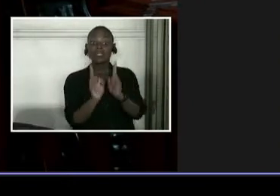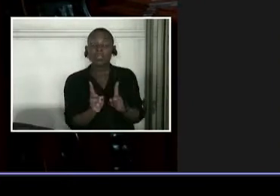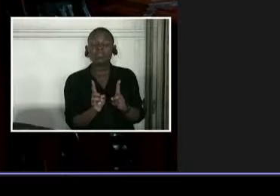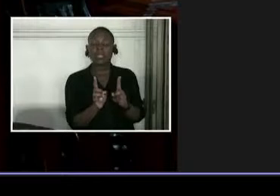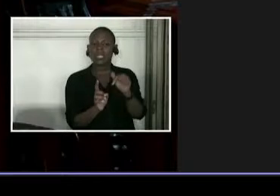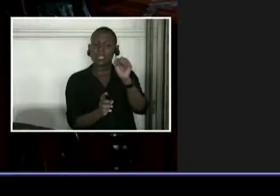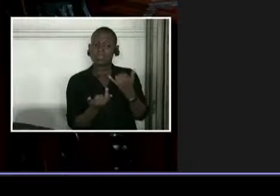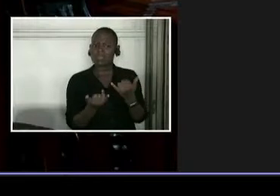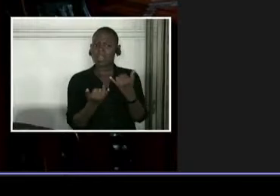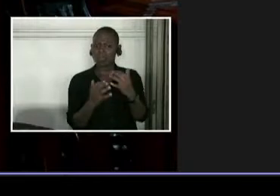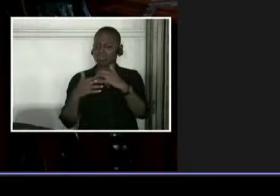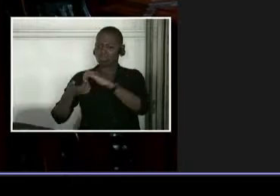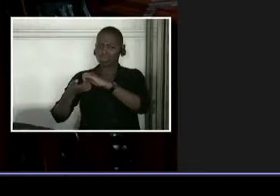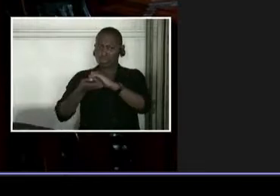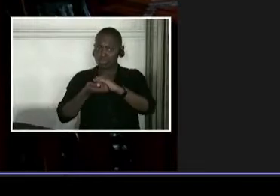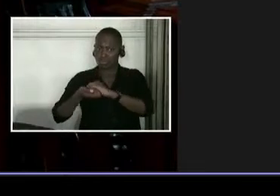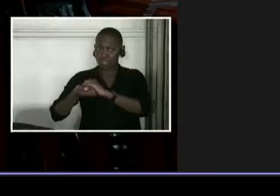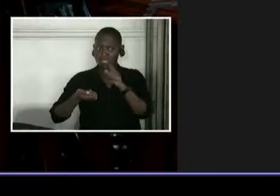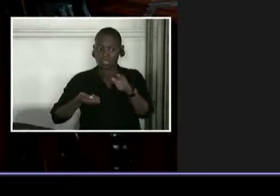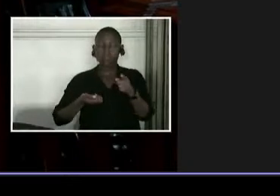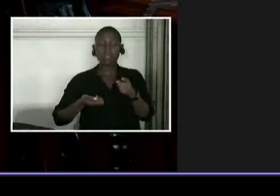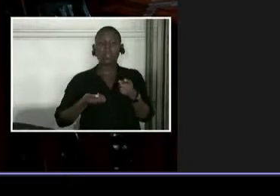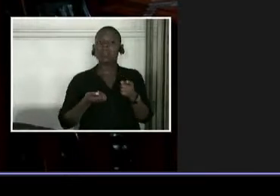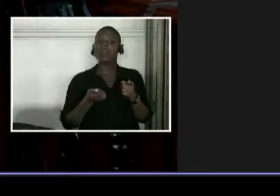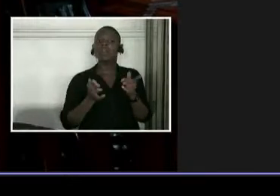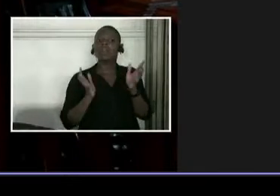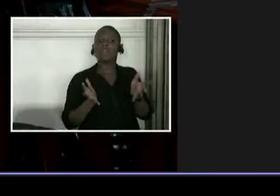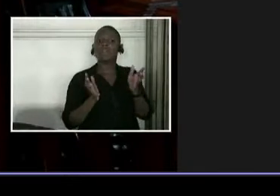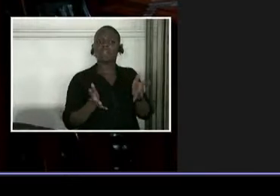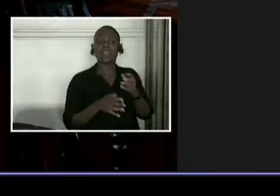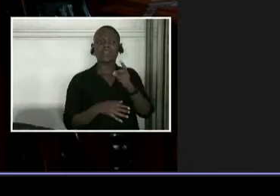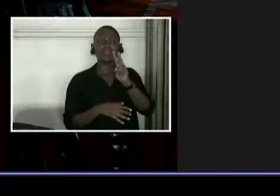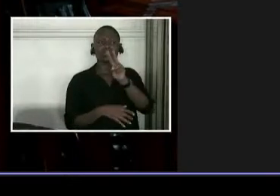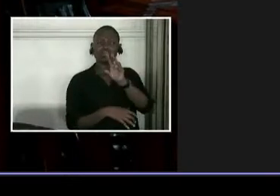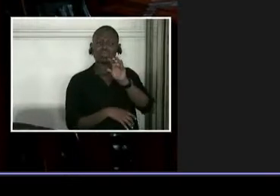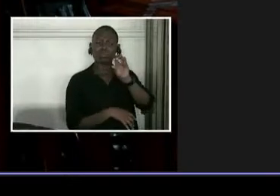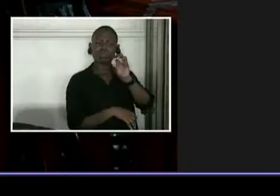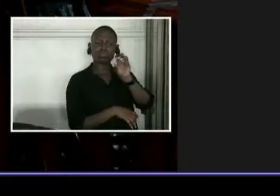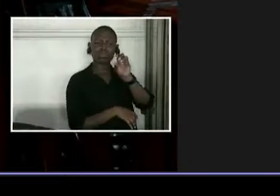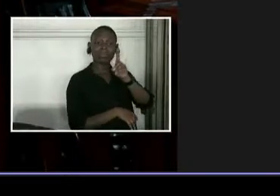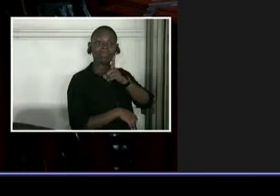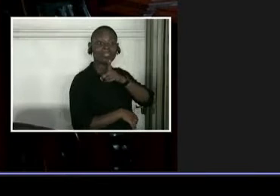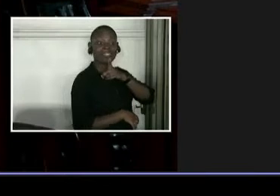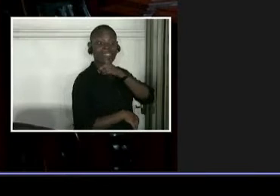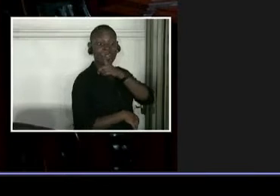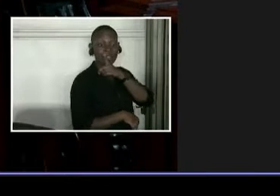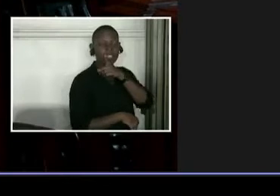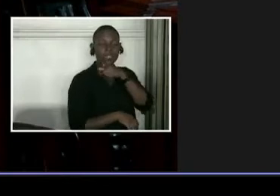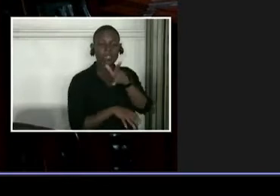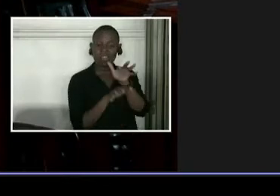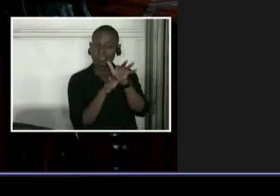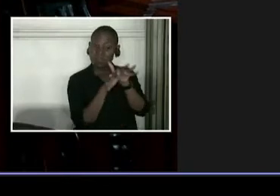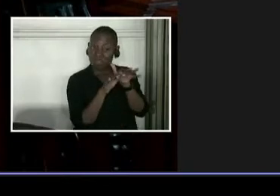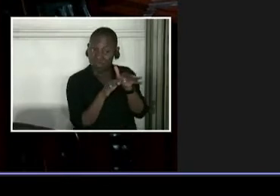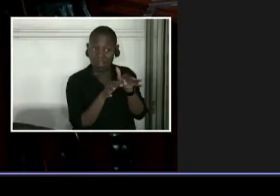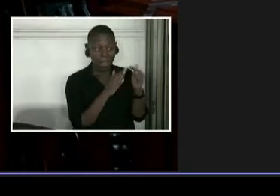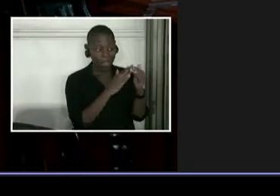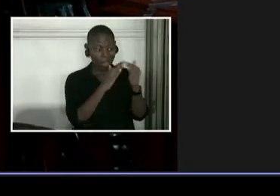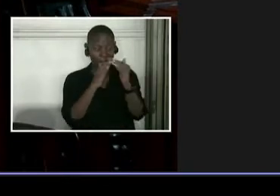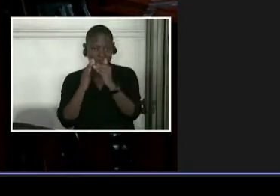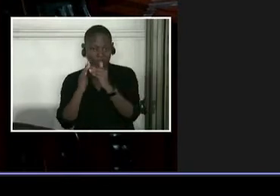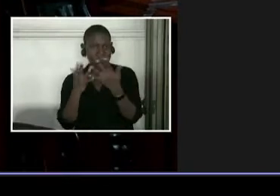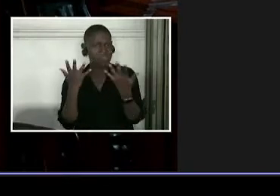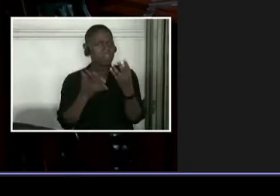isikwazile ukusiza abantu abakhahlanyezwe ikhukhula abangaphezu kuka 2000 bekwazi ukuthi bahamisele iinsiza ezifana nama